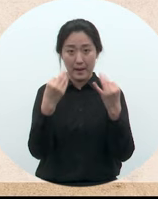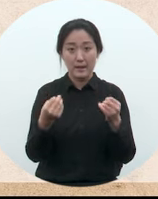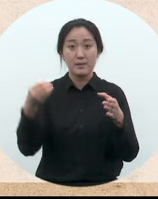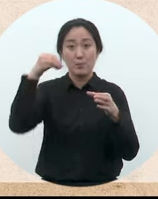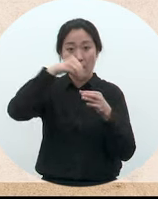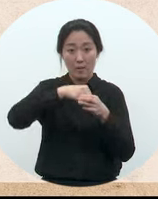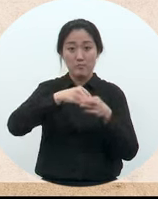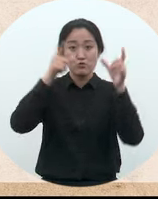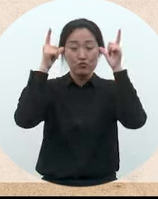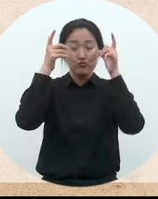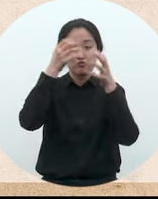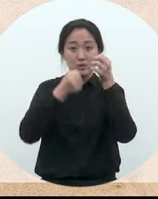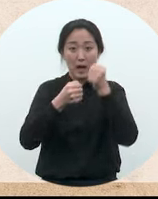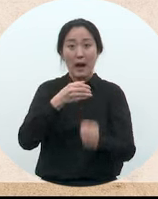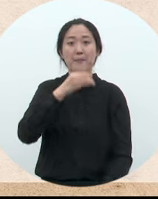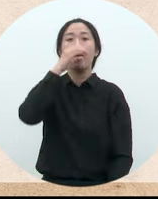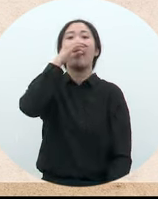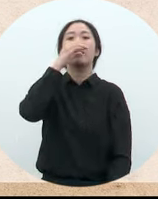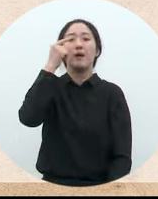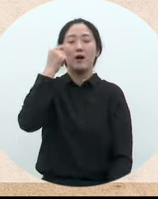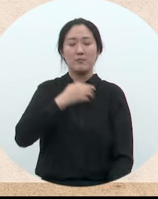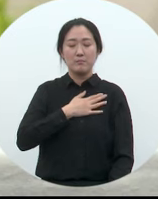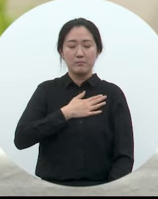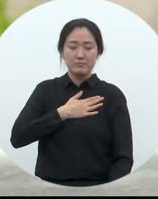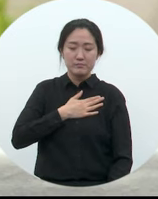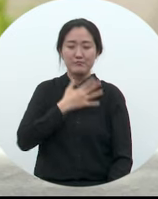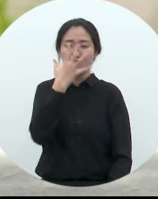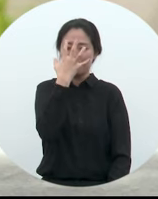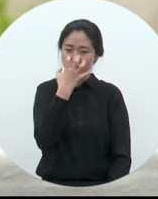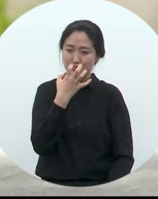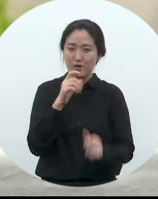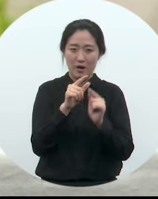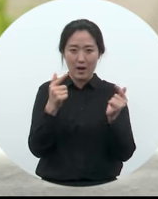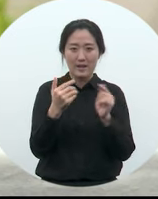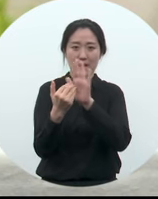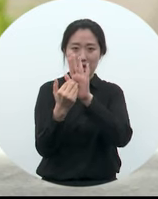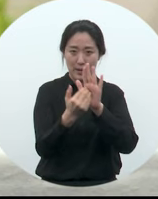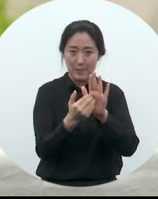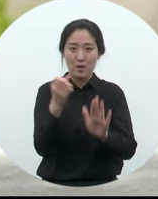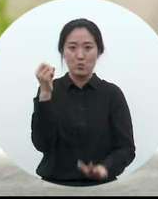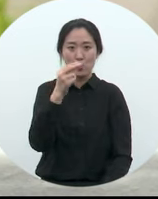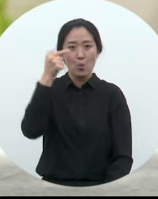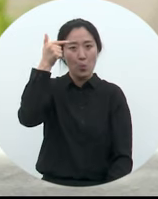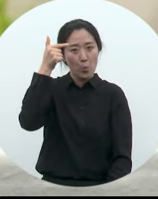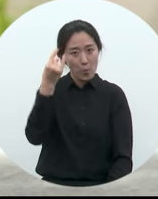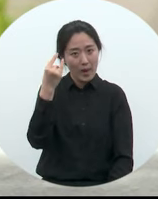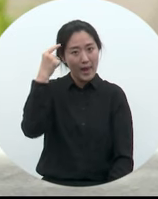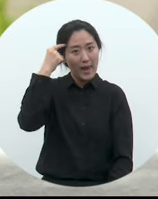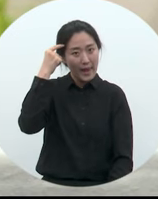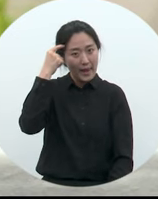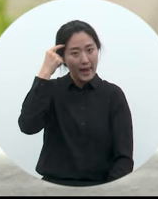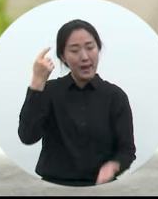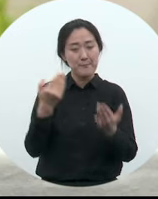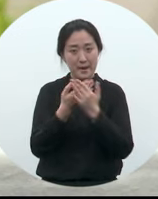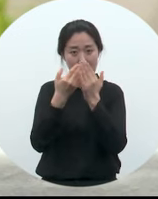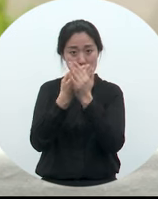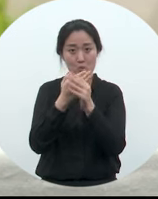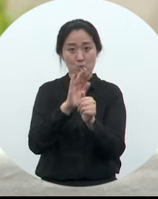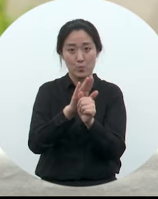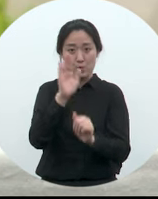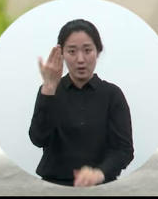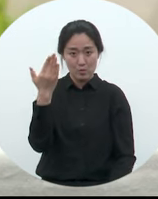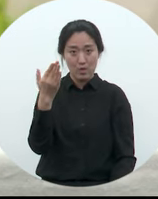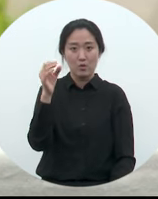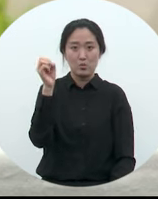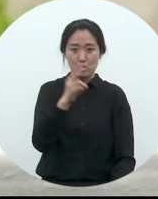성분입니다. 그래서 레시딘이 많이 들어있는 우유를 먹게 되면 정서적인 안정을 가져다 줄 뿐만 아니라 또 뇌발육에도 도움이